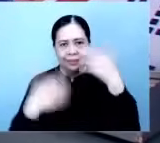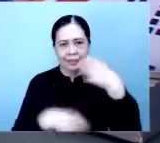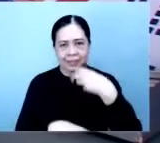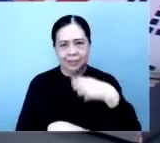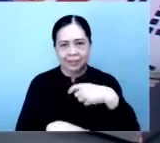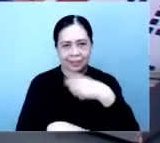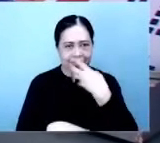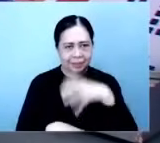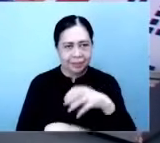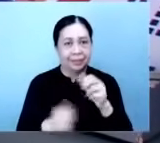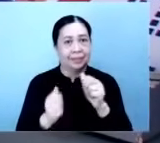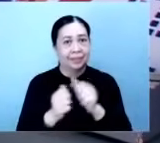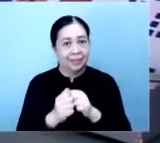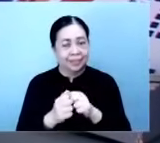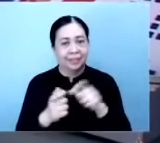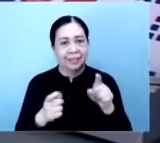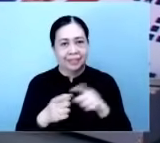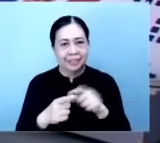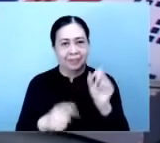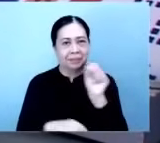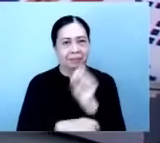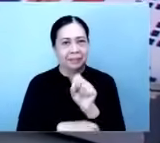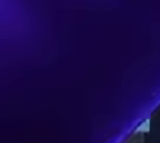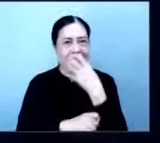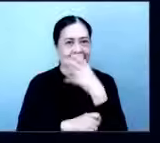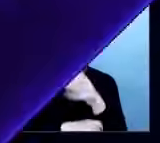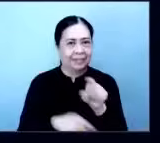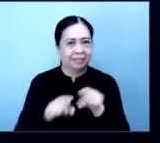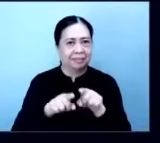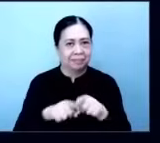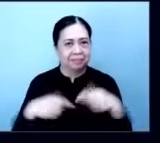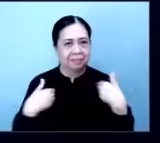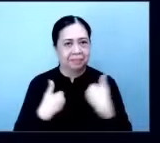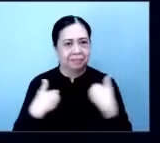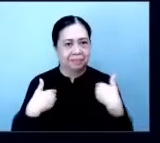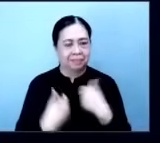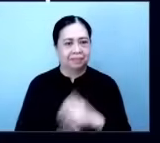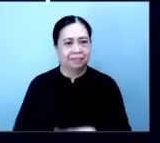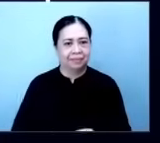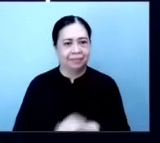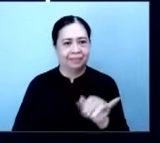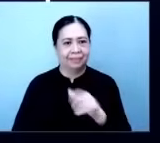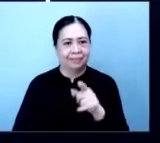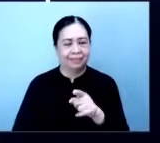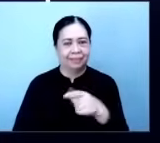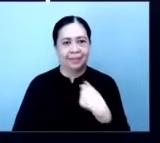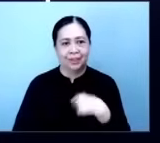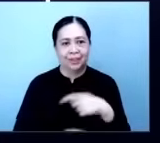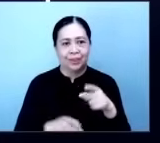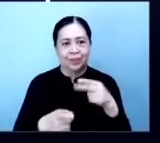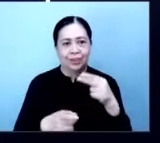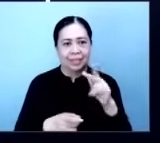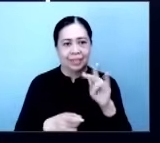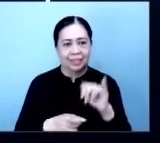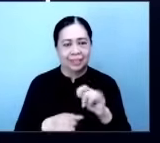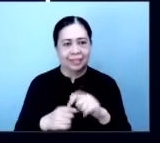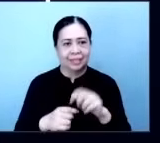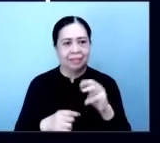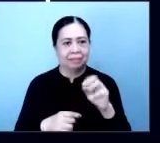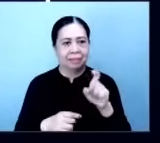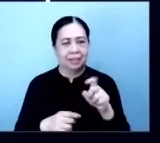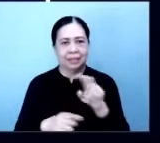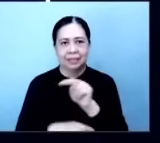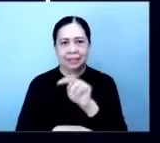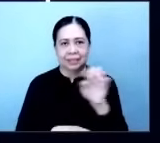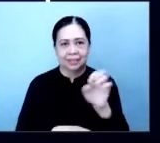abay nakikibit the heat na din. Gaya na lang ng Siberian Husky na si Maxa Nueva Ecija.